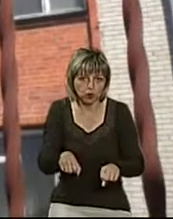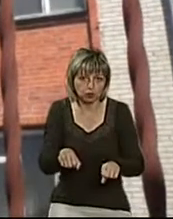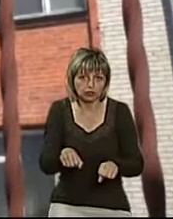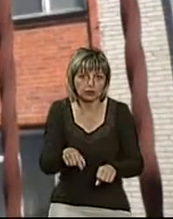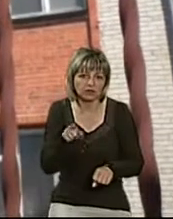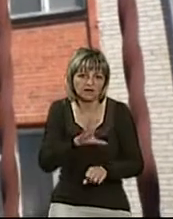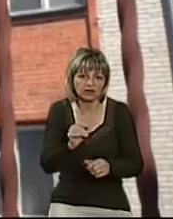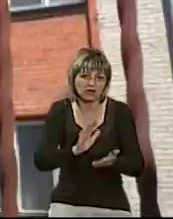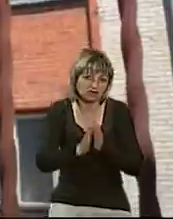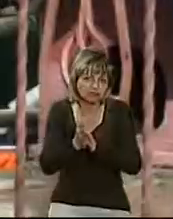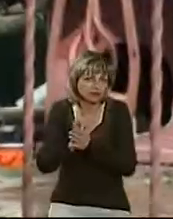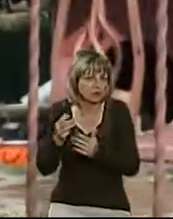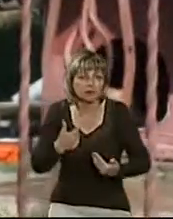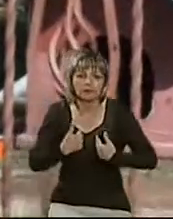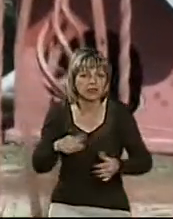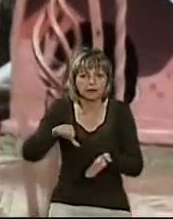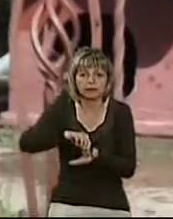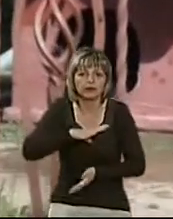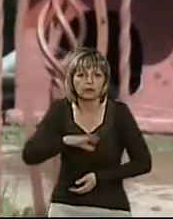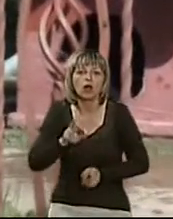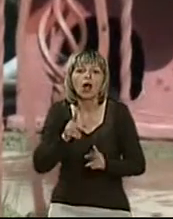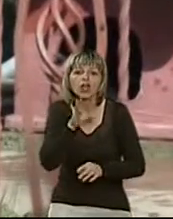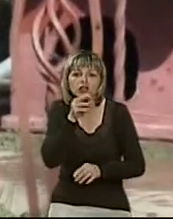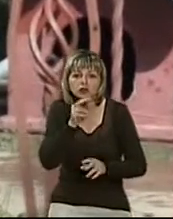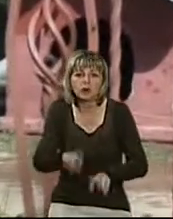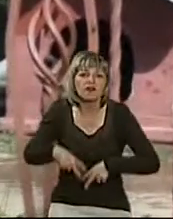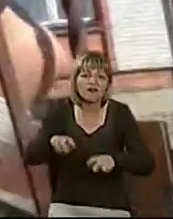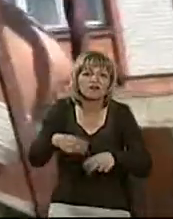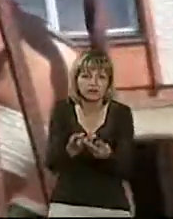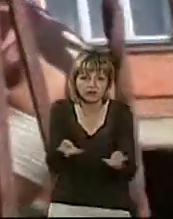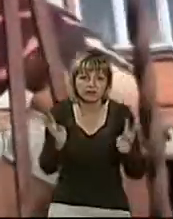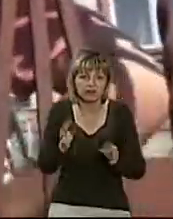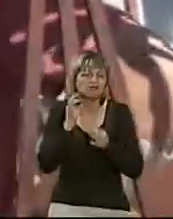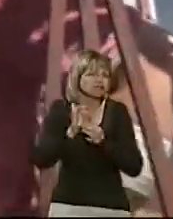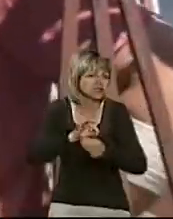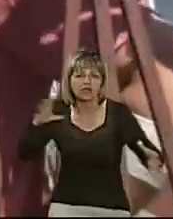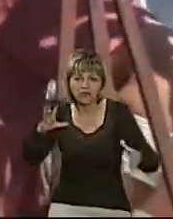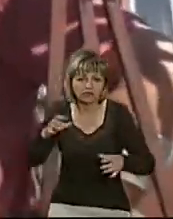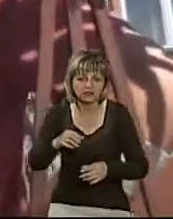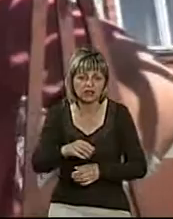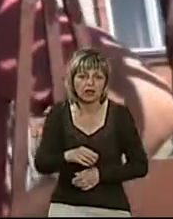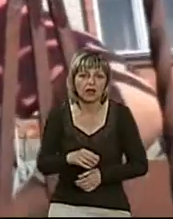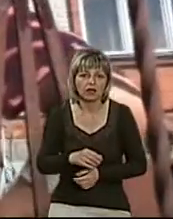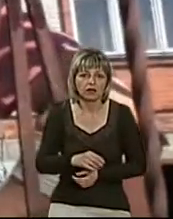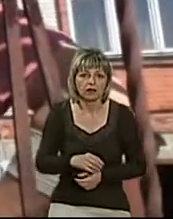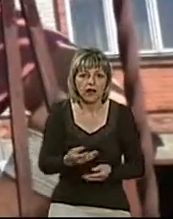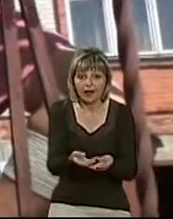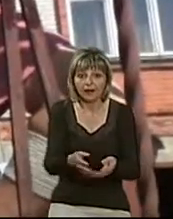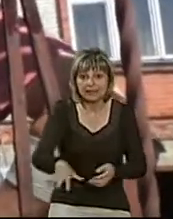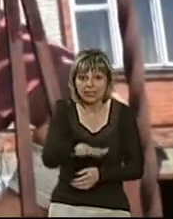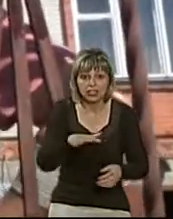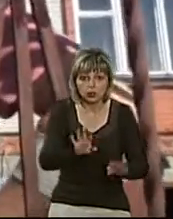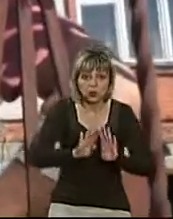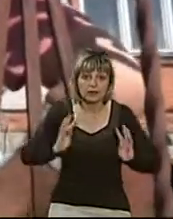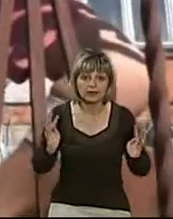все владнали, але я не знаю, мене не було. А як пес вибіг? Як? Пес ж ніби закрит... Зірвався. У вас закрита ж територія повністю. Закрита,